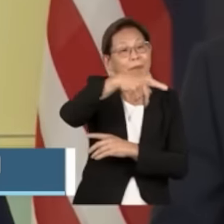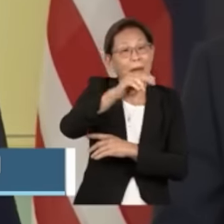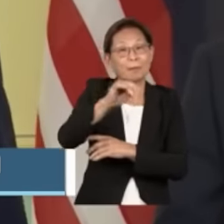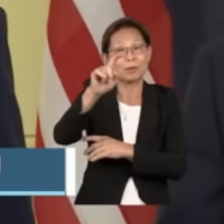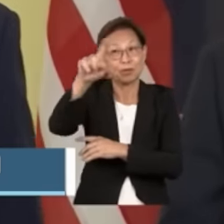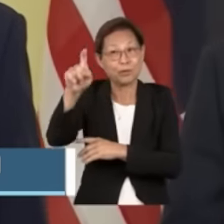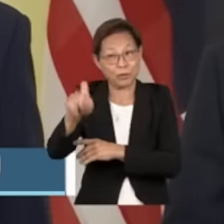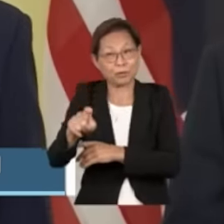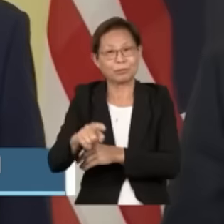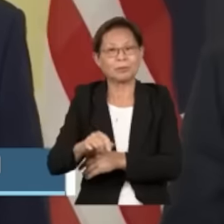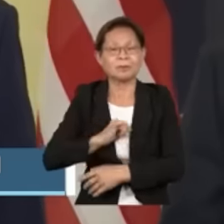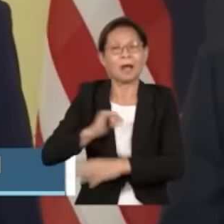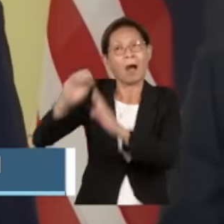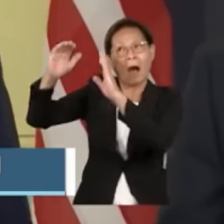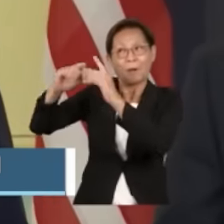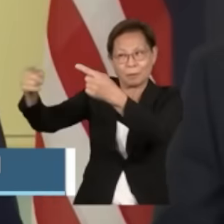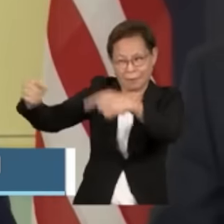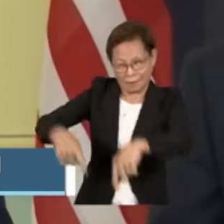Saya harap dia hadir.